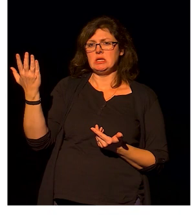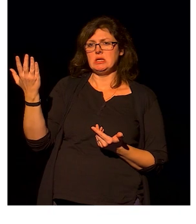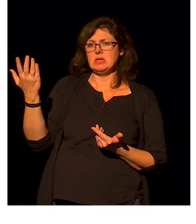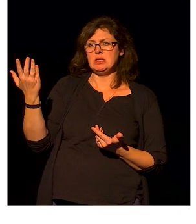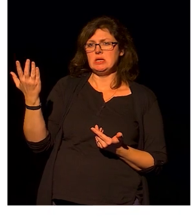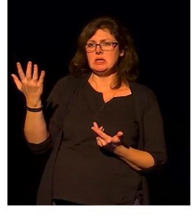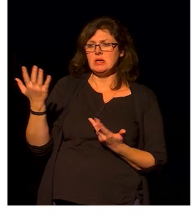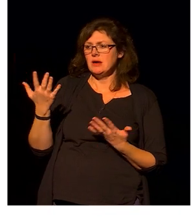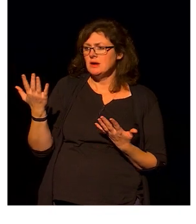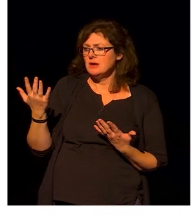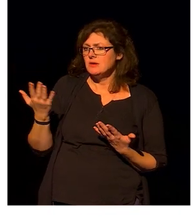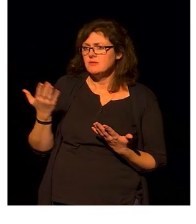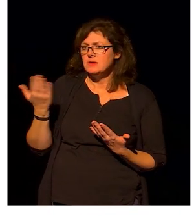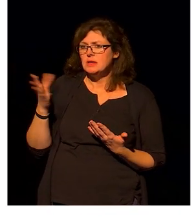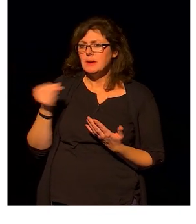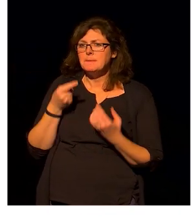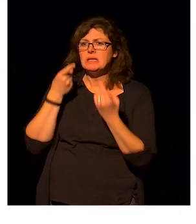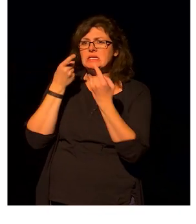eliminatorischen